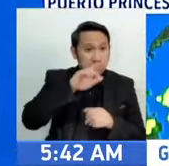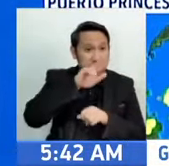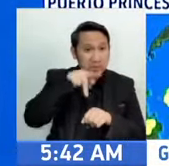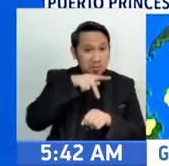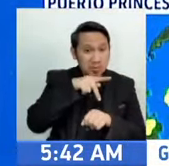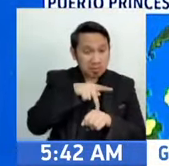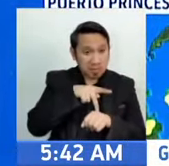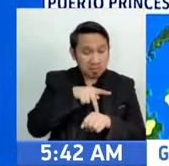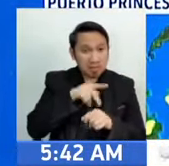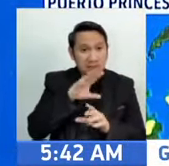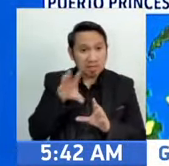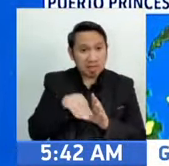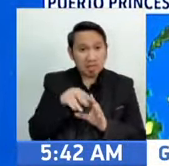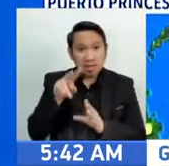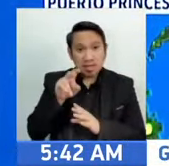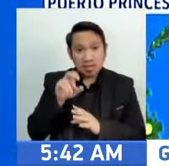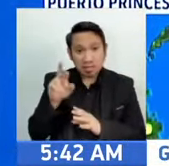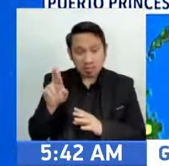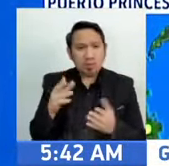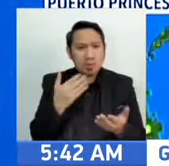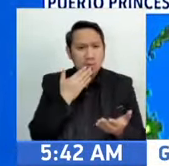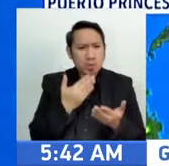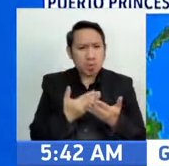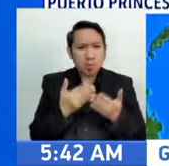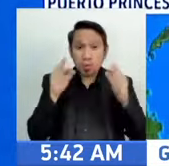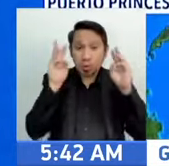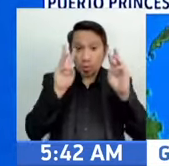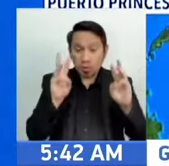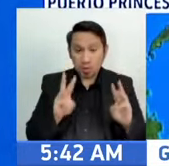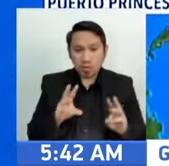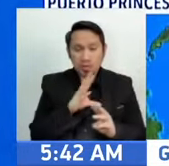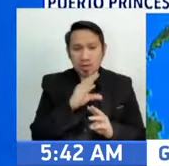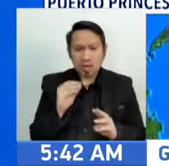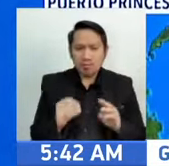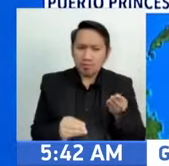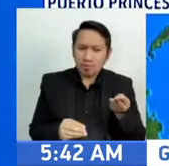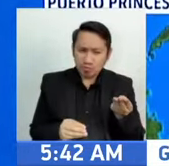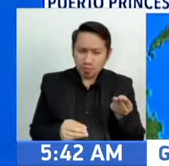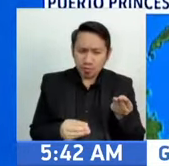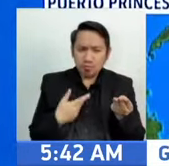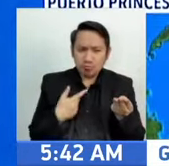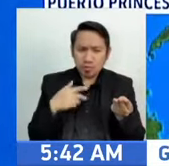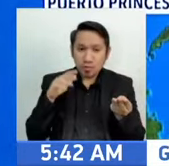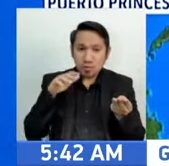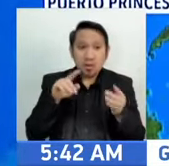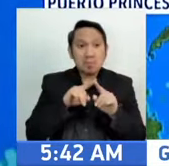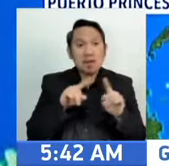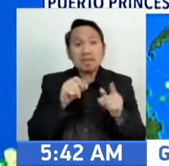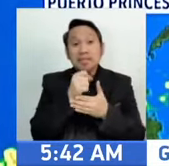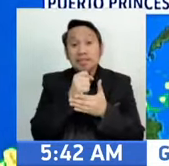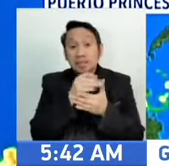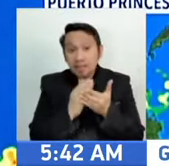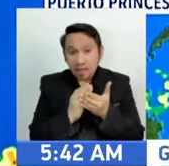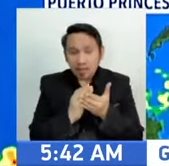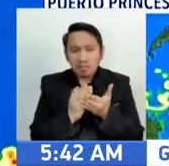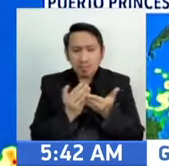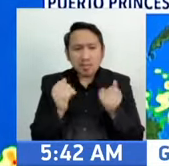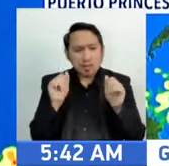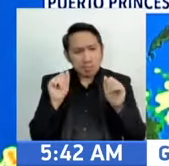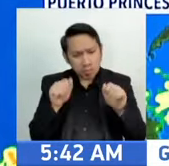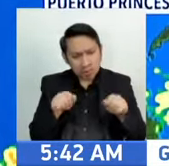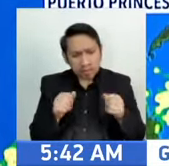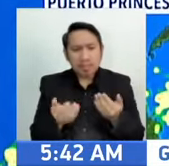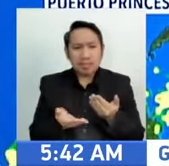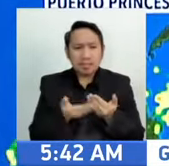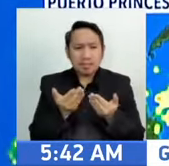ngayong araw ng maayos sa panahon at mababang tsansa ng ulan, maliban na lang po sa ilang lugar na posibleng magkaroon ng light to moderate rains, lalo po